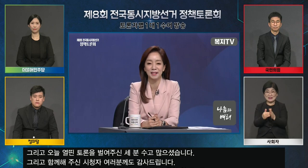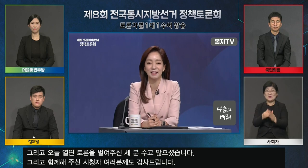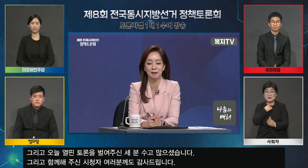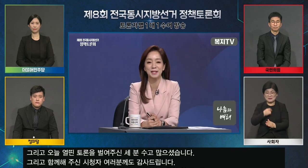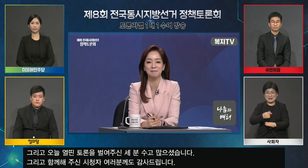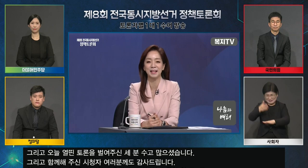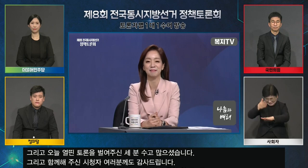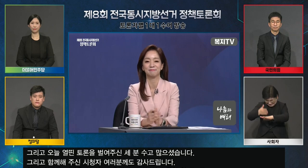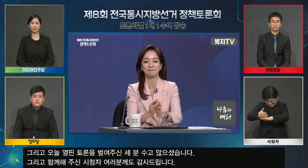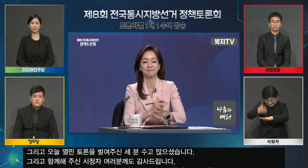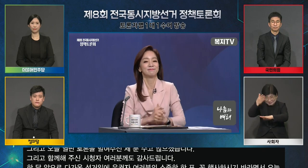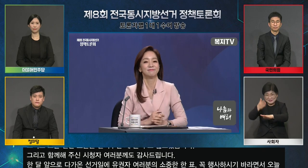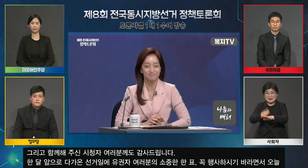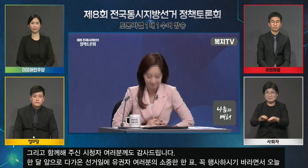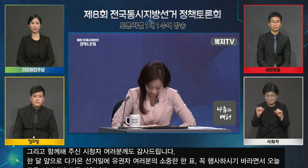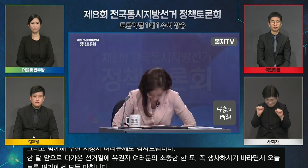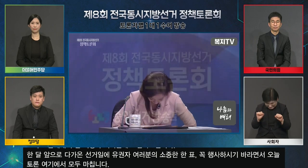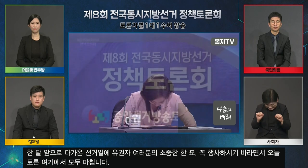마칩니다. 감사합니다.